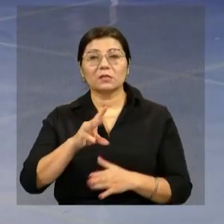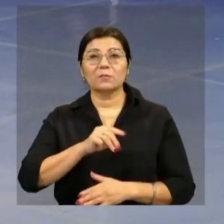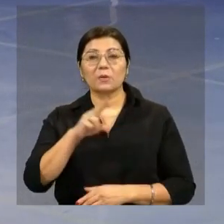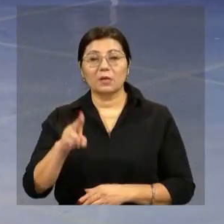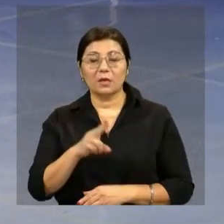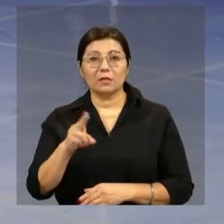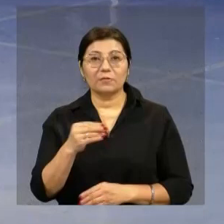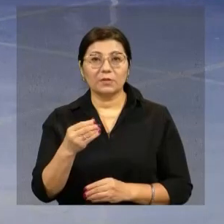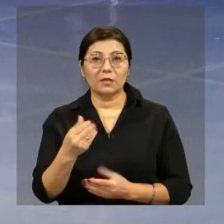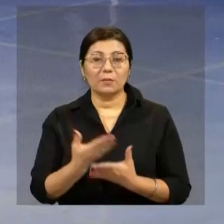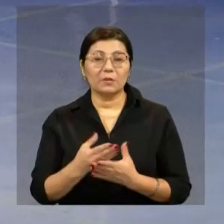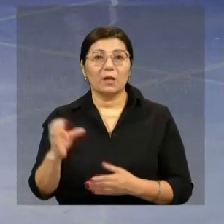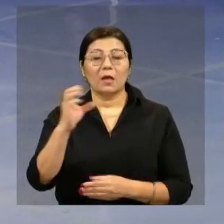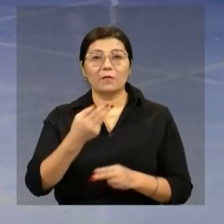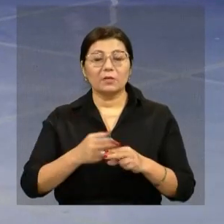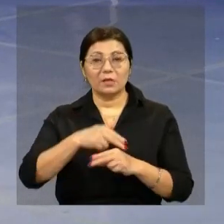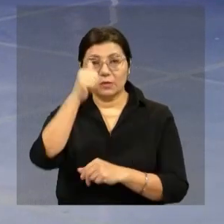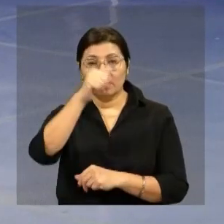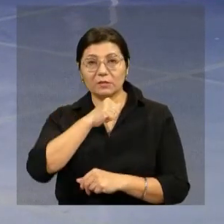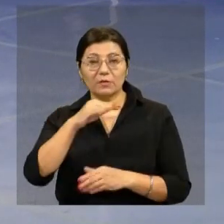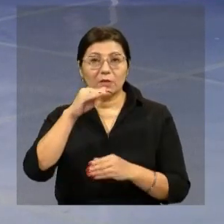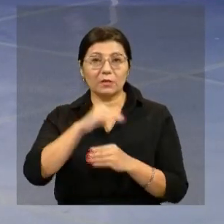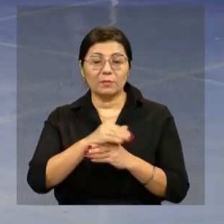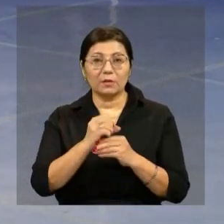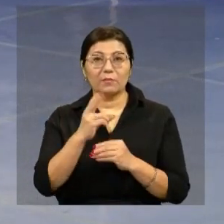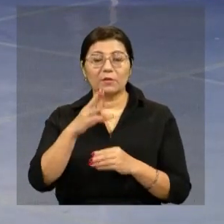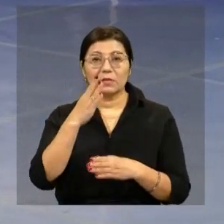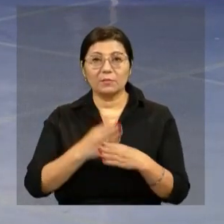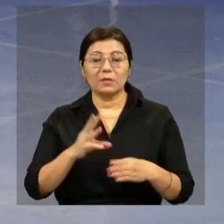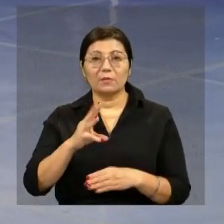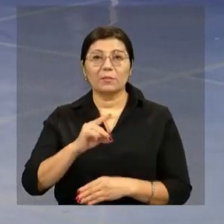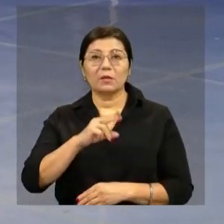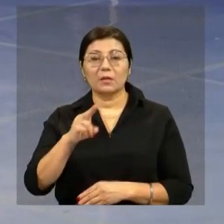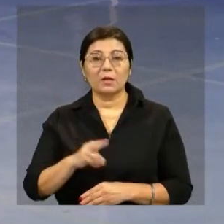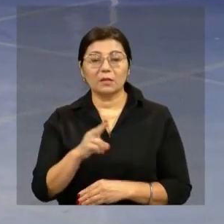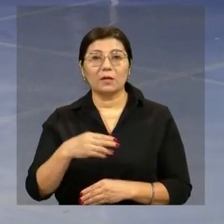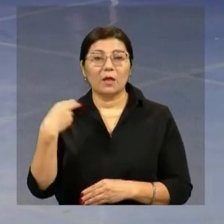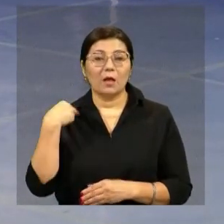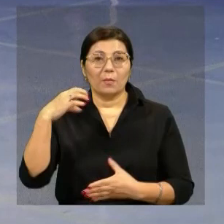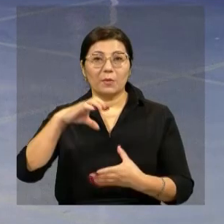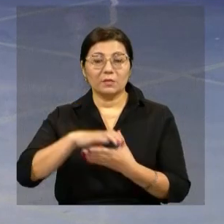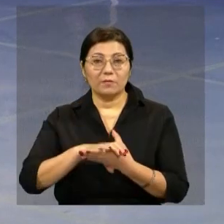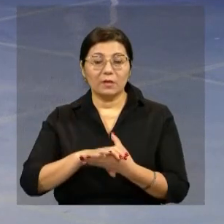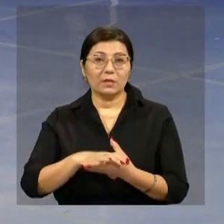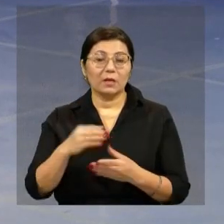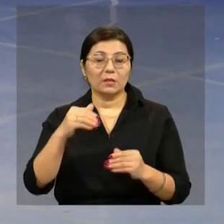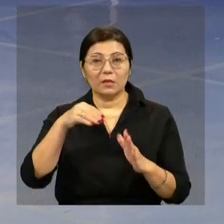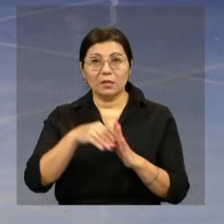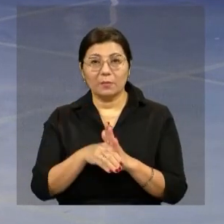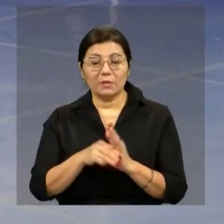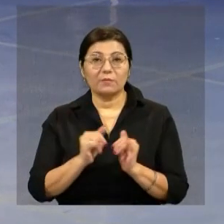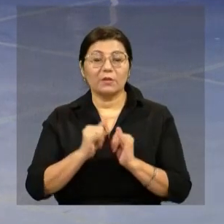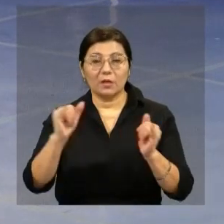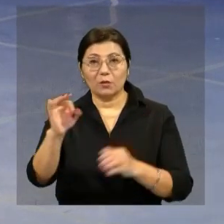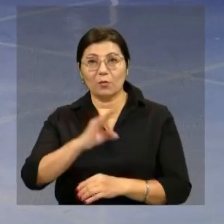600 миллионов тенге, а в сентябре текущего года дополнительные 12,5 миллиардов. Также президент ознакомился с инвестиционным потенциалом